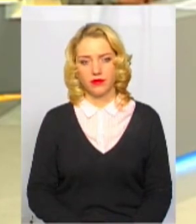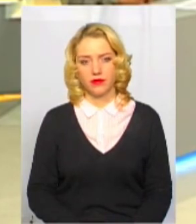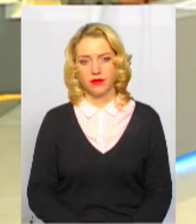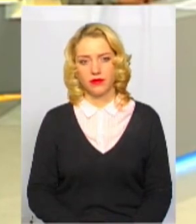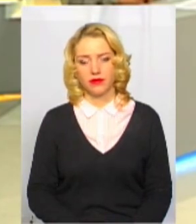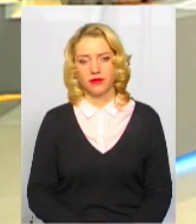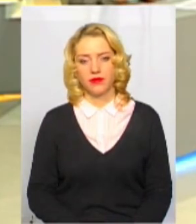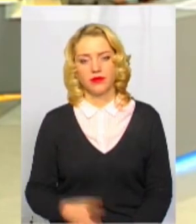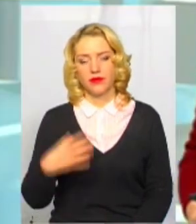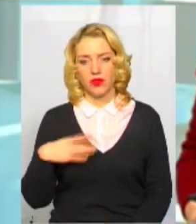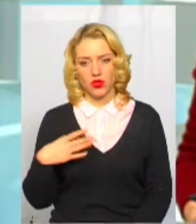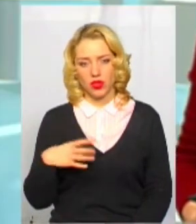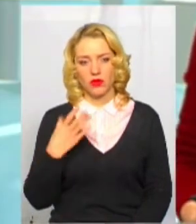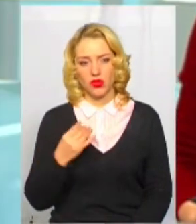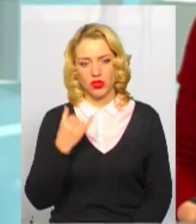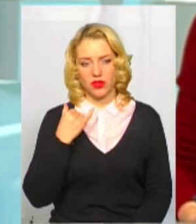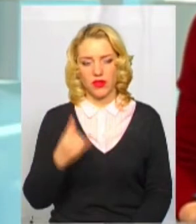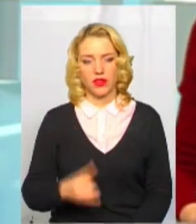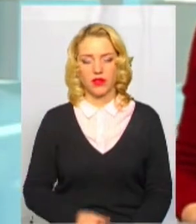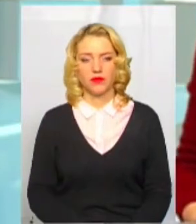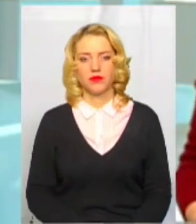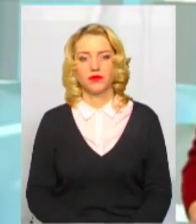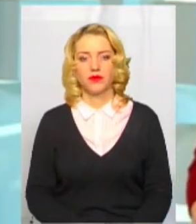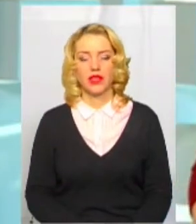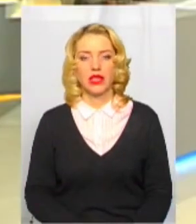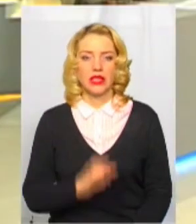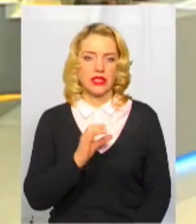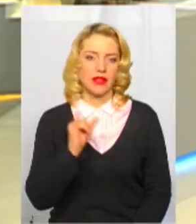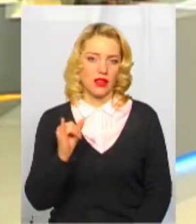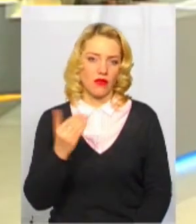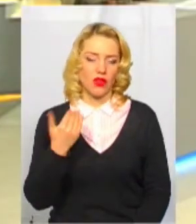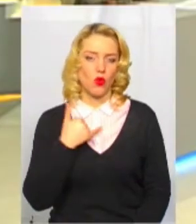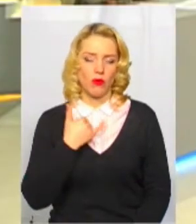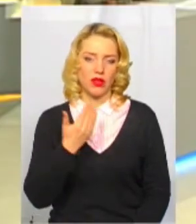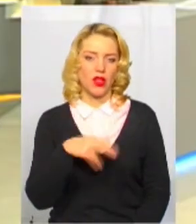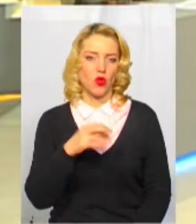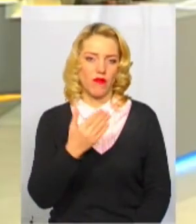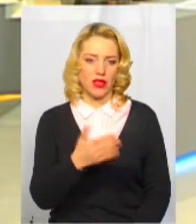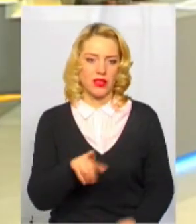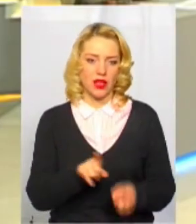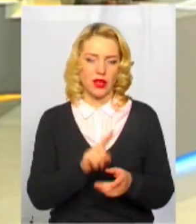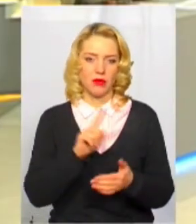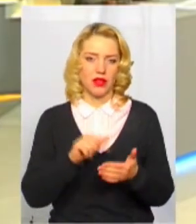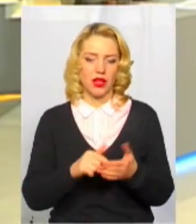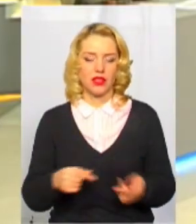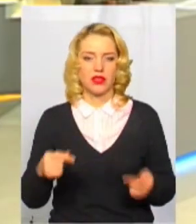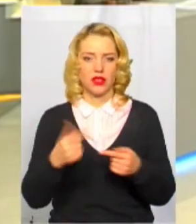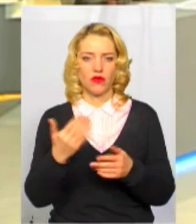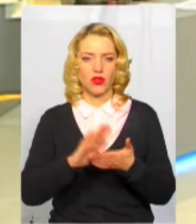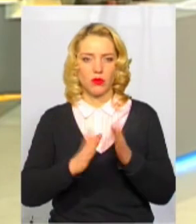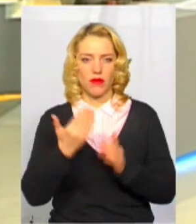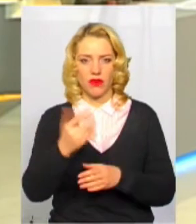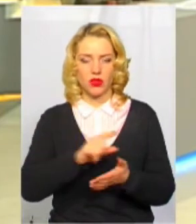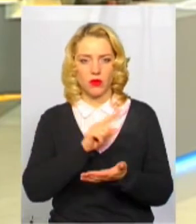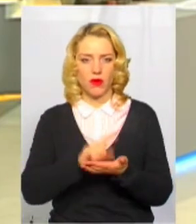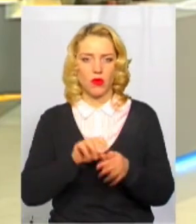Все. Чекаємо від вас ще дзвінка. Прошу, пані Тетяна. Світлана Іванівна, в мене до вас таке питання. Згідно вашого положення, ви